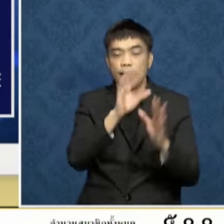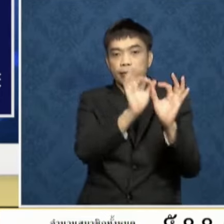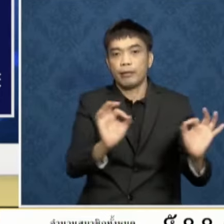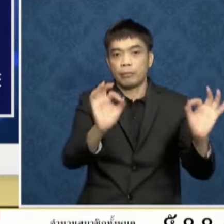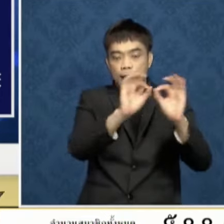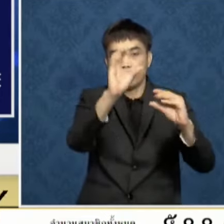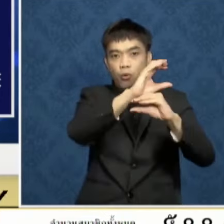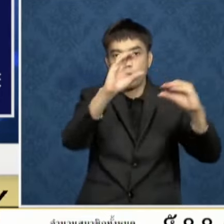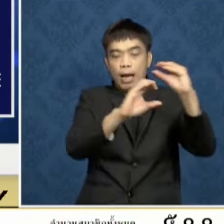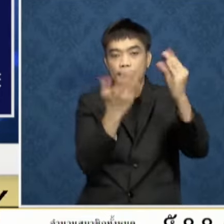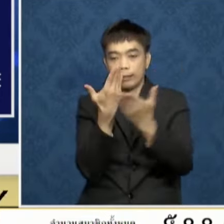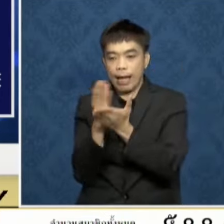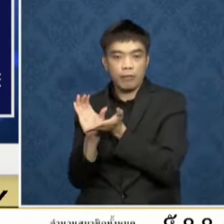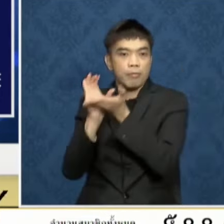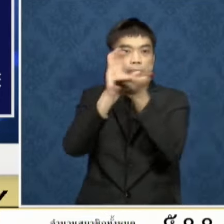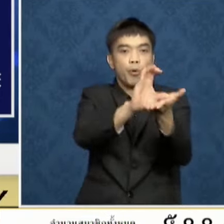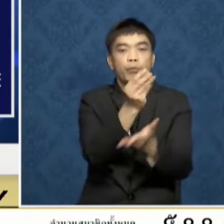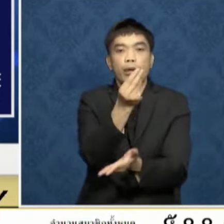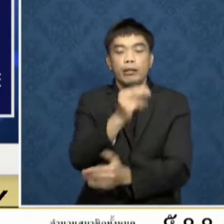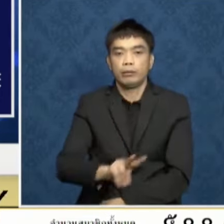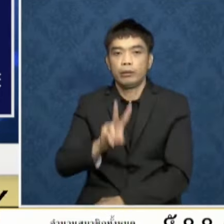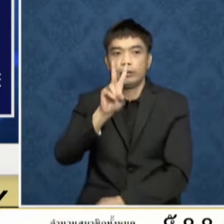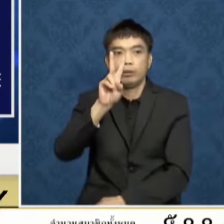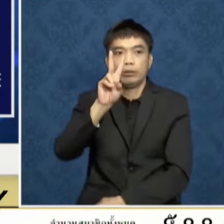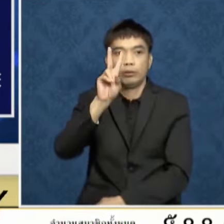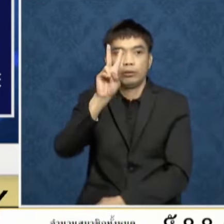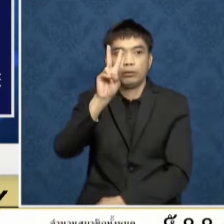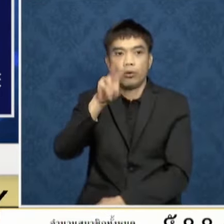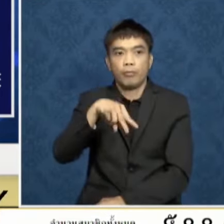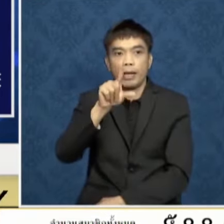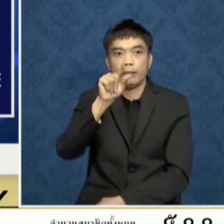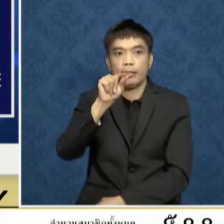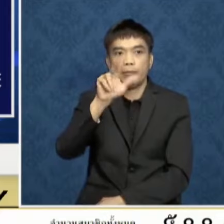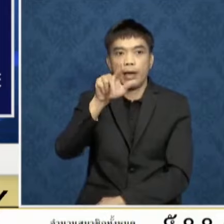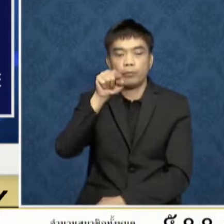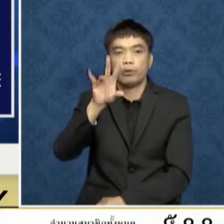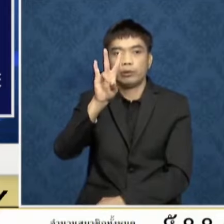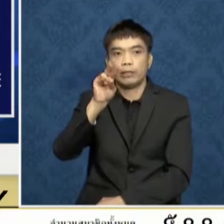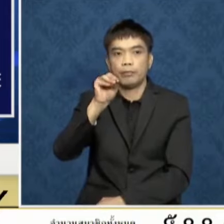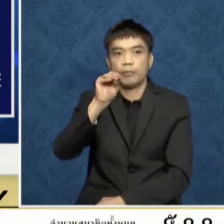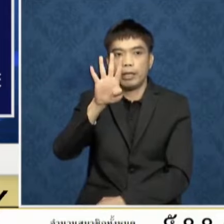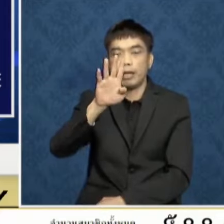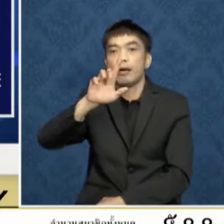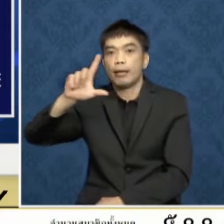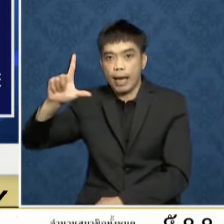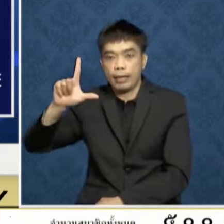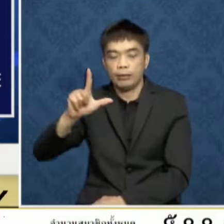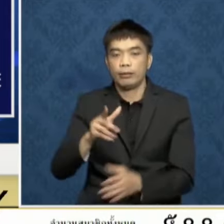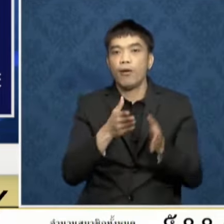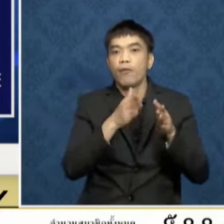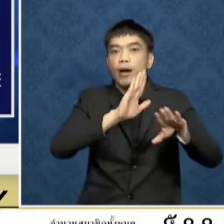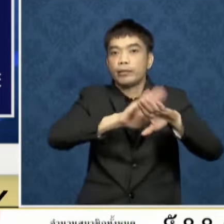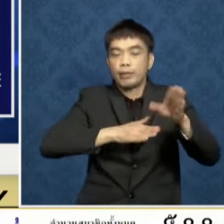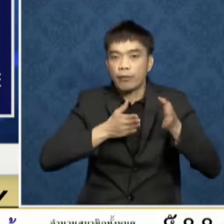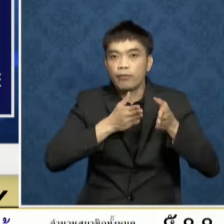ประมาณจัดสรรอยู่ที่เท่าไหร่ปรากฏว่าได้อยู่ที่ 22.7 4ล้านบาทเป็นด้านพัฒนาทักษะด้านอาหารอยู่